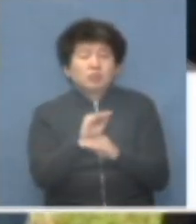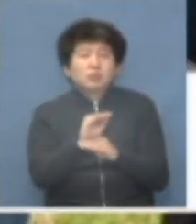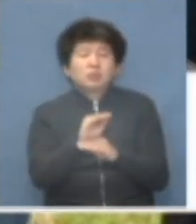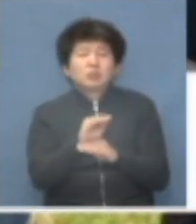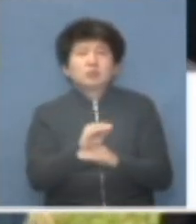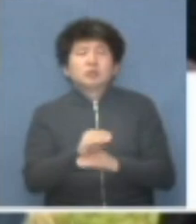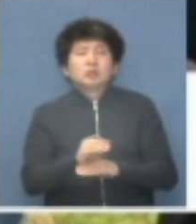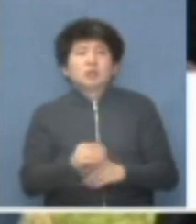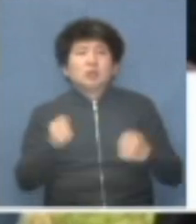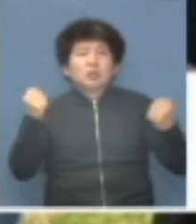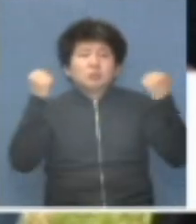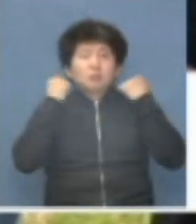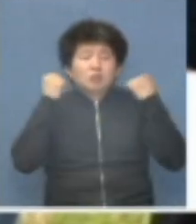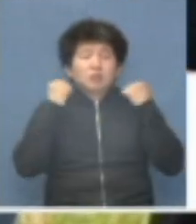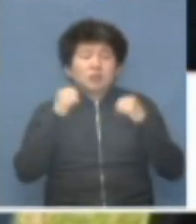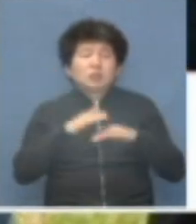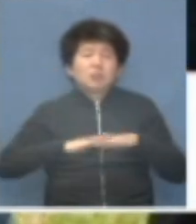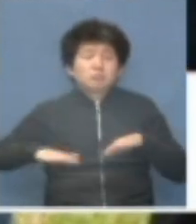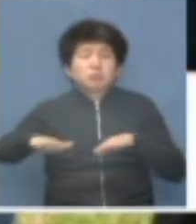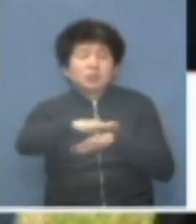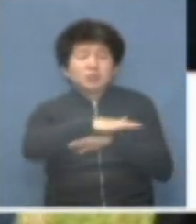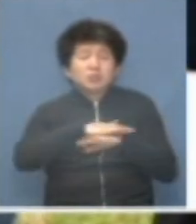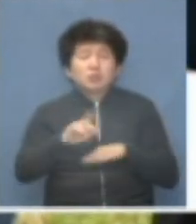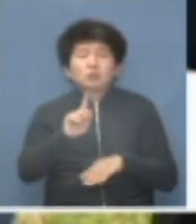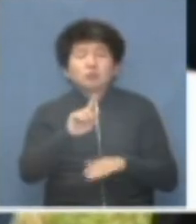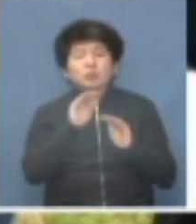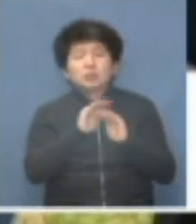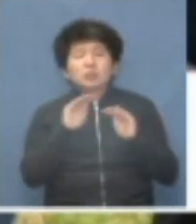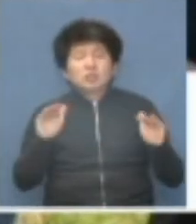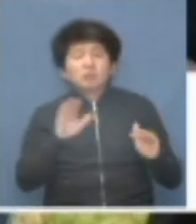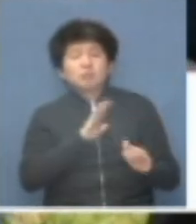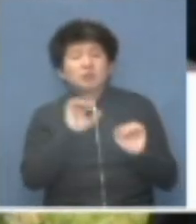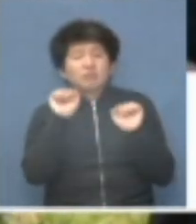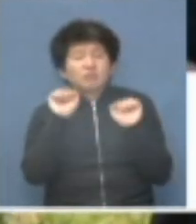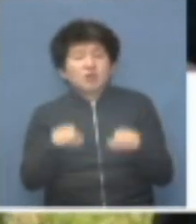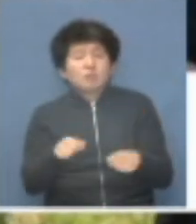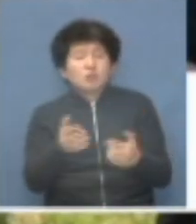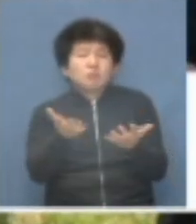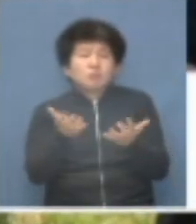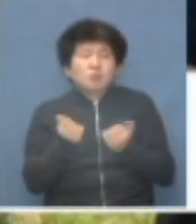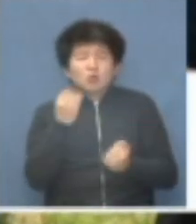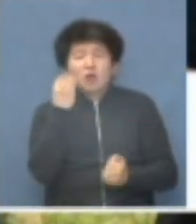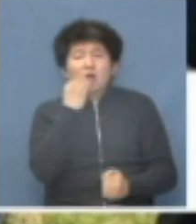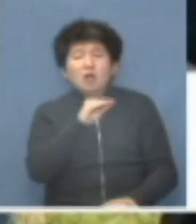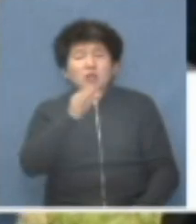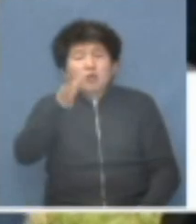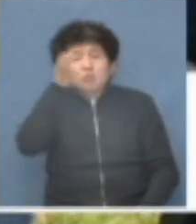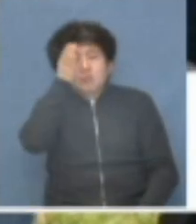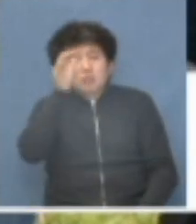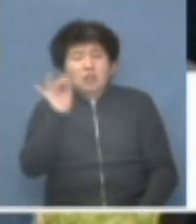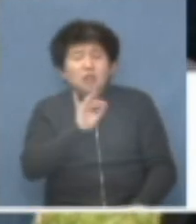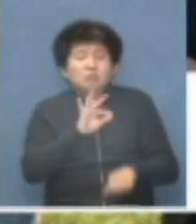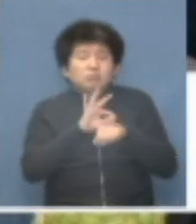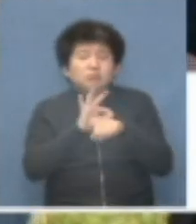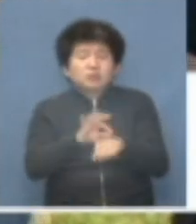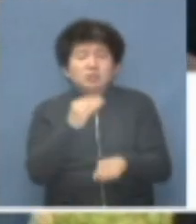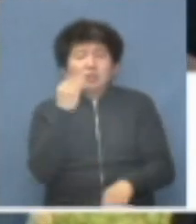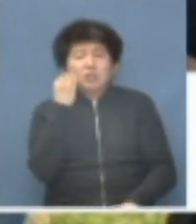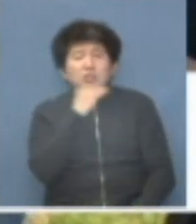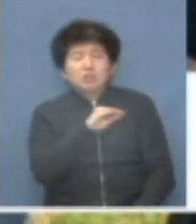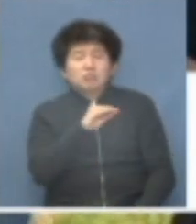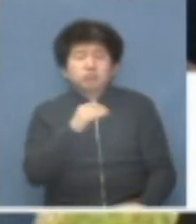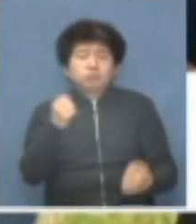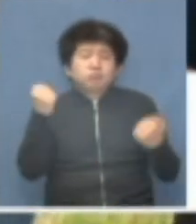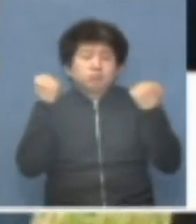инфраструктуру спортивного такого направления, чтобы у детей была возможность не только получать качественное образование, но и проводить качественный досуг